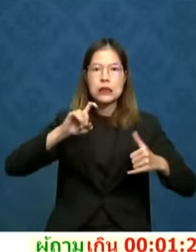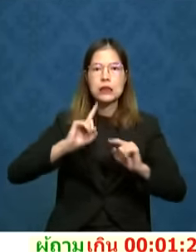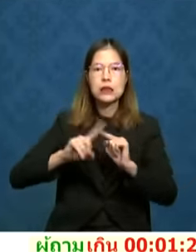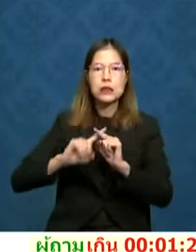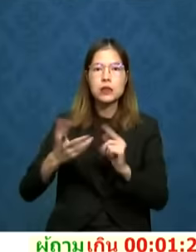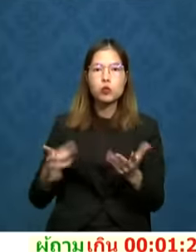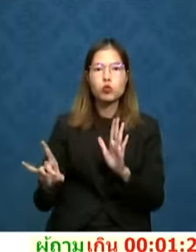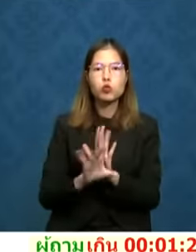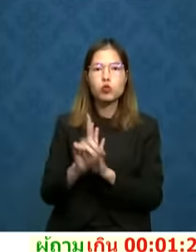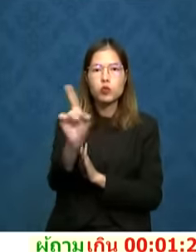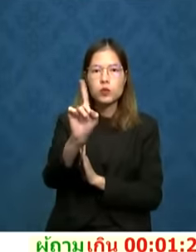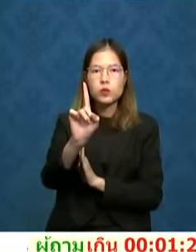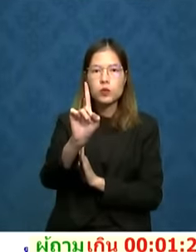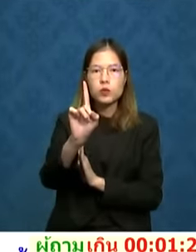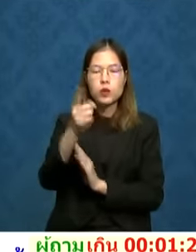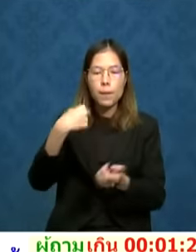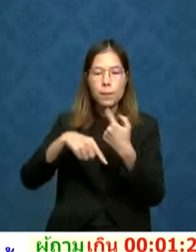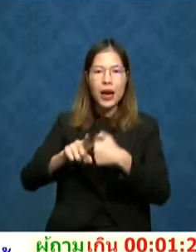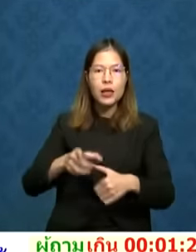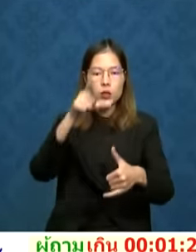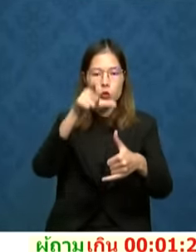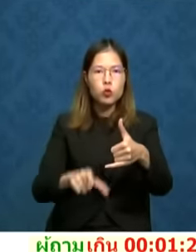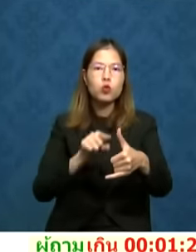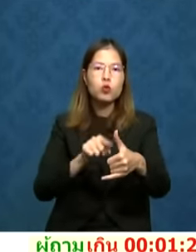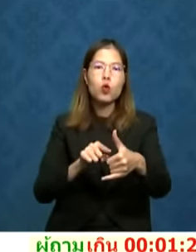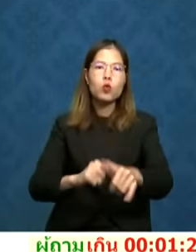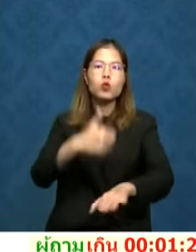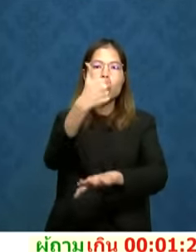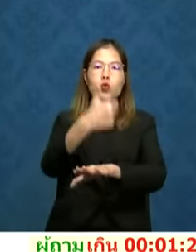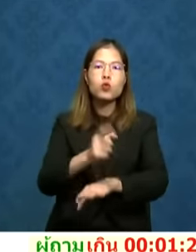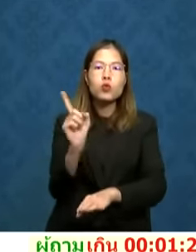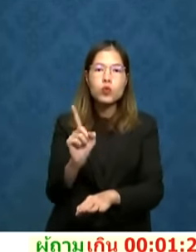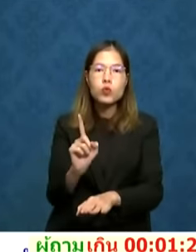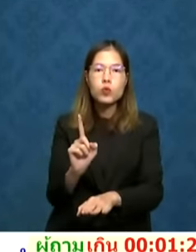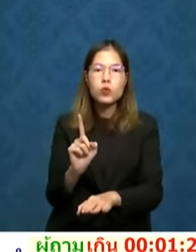ท้ายมันจะชี้ไปที่บุคคลที่ใหญ่กวานั้นหรอไม่